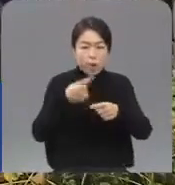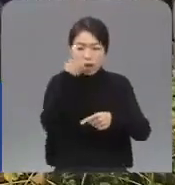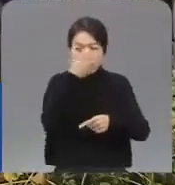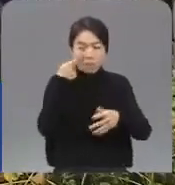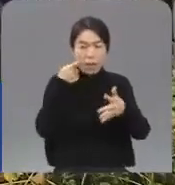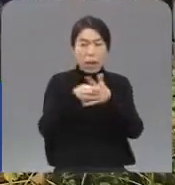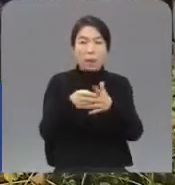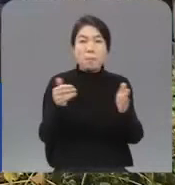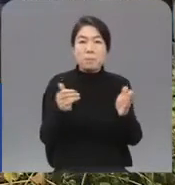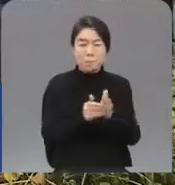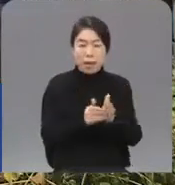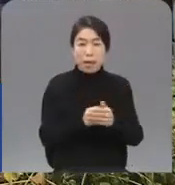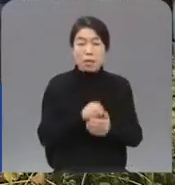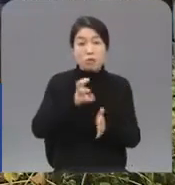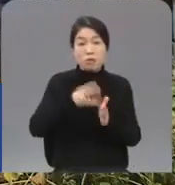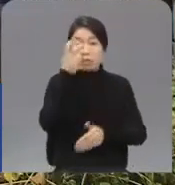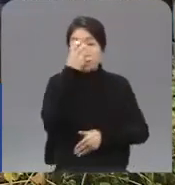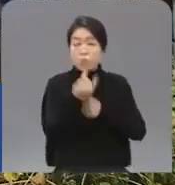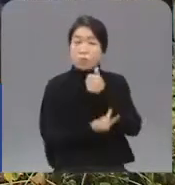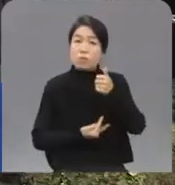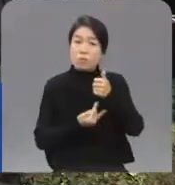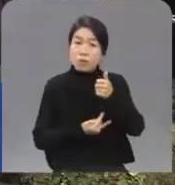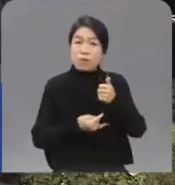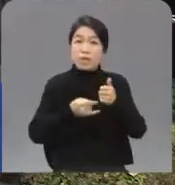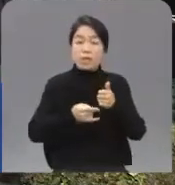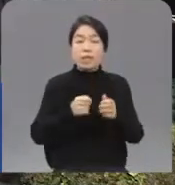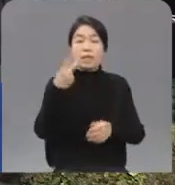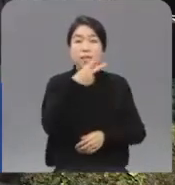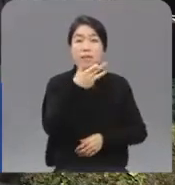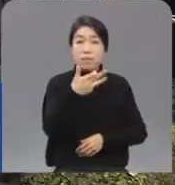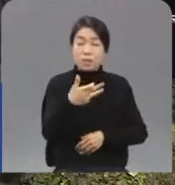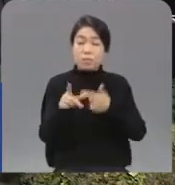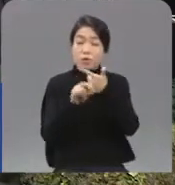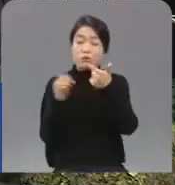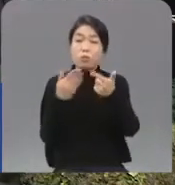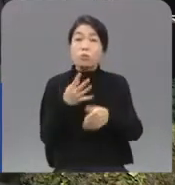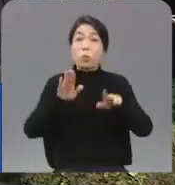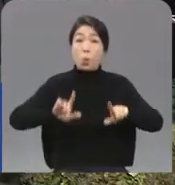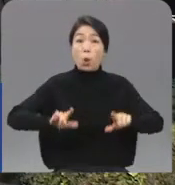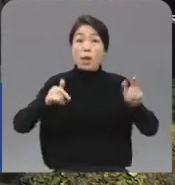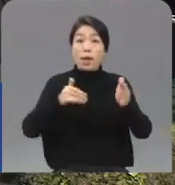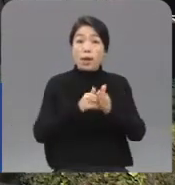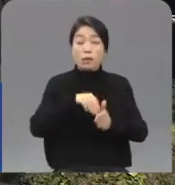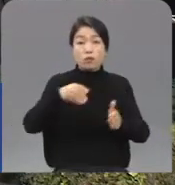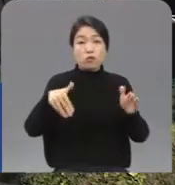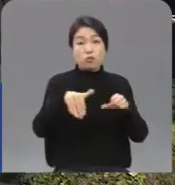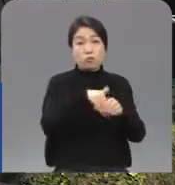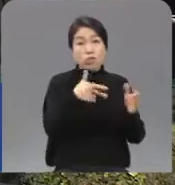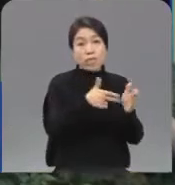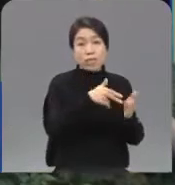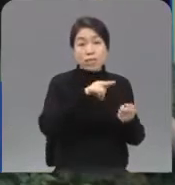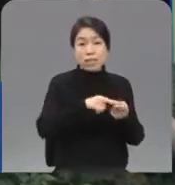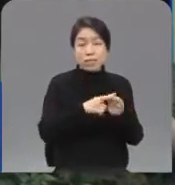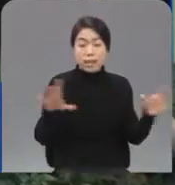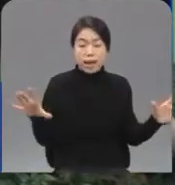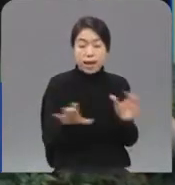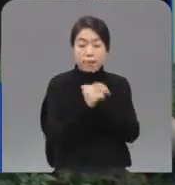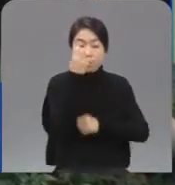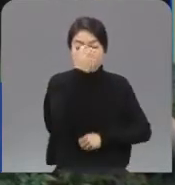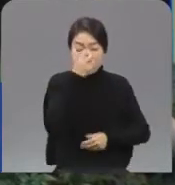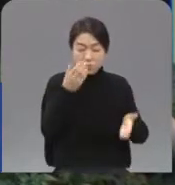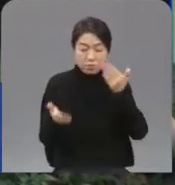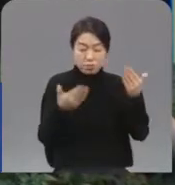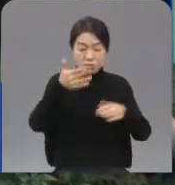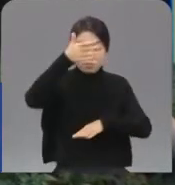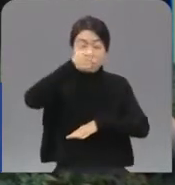적발되었습니다 광주시 감사위원회는 2018년 6월부터 올해까지 광주문화재단에 대해 종합 감사를